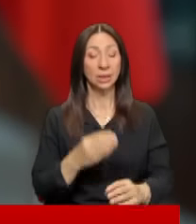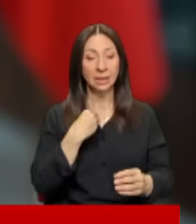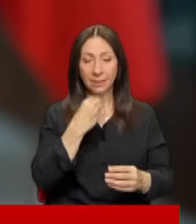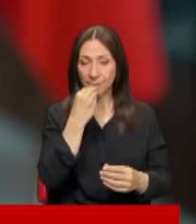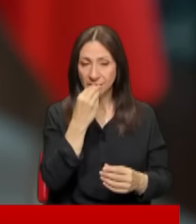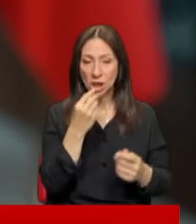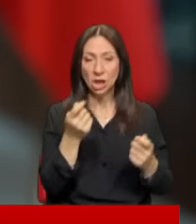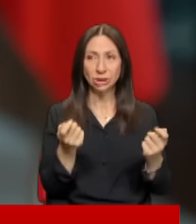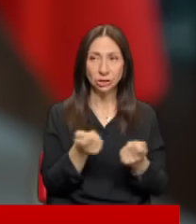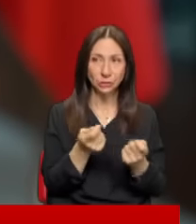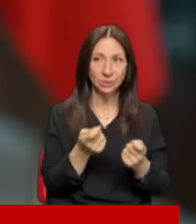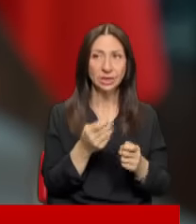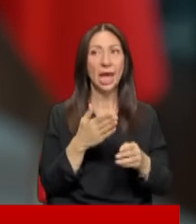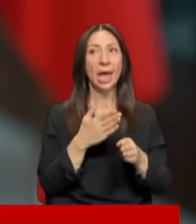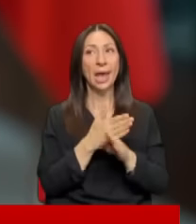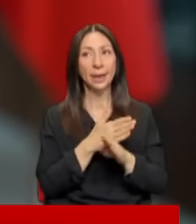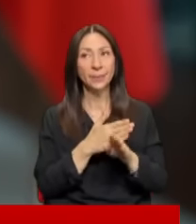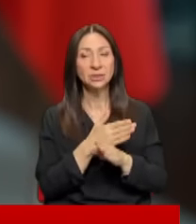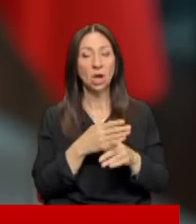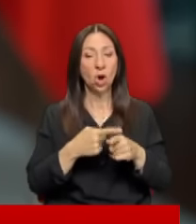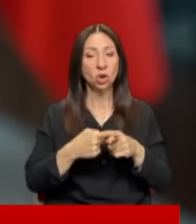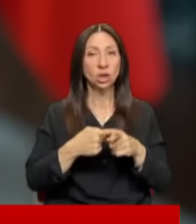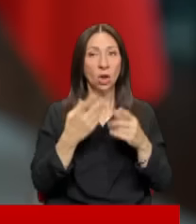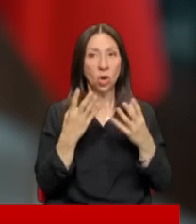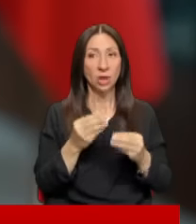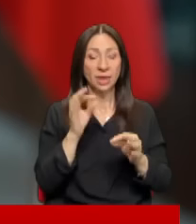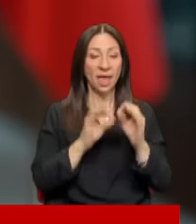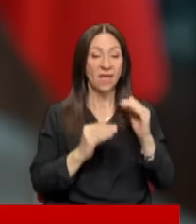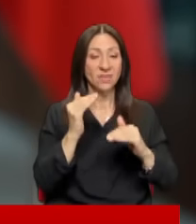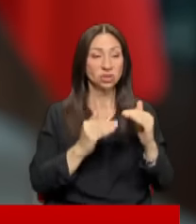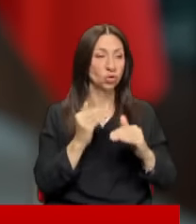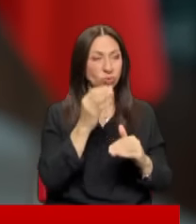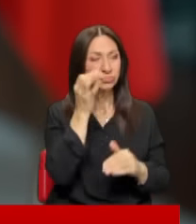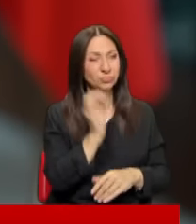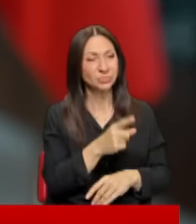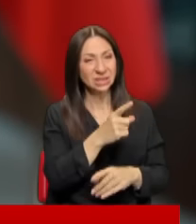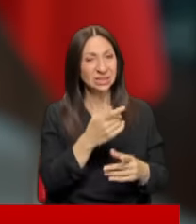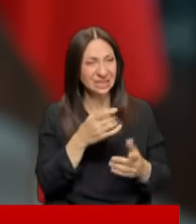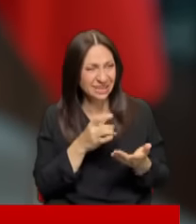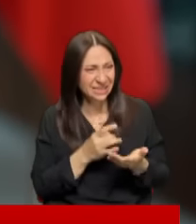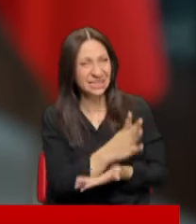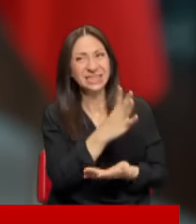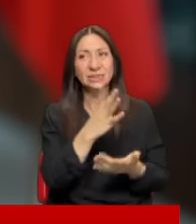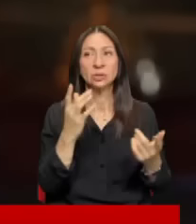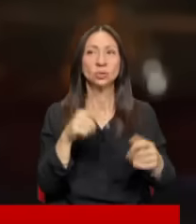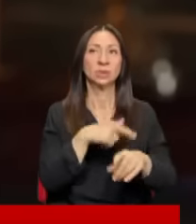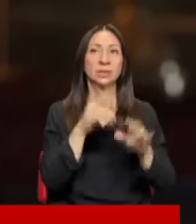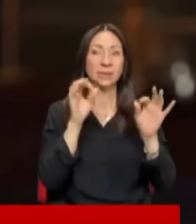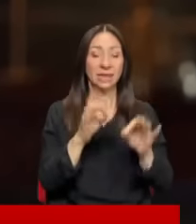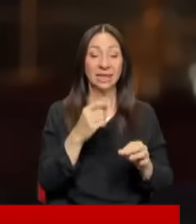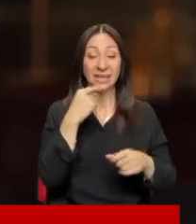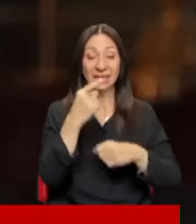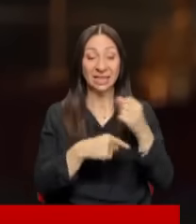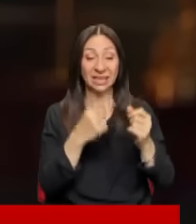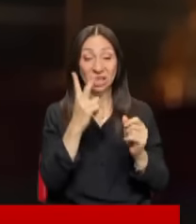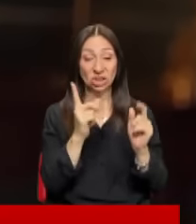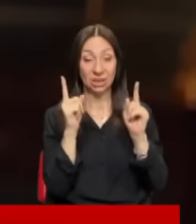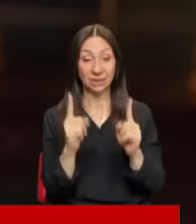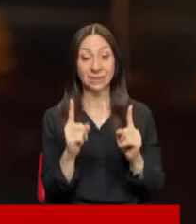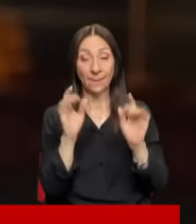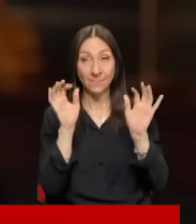Aşımıza, işimize, ekmeğimize ortak olan enflasyon canavarından kurtulma sürecine girdik. Yılın ikinci